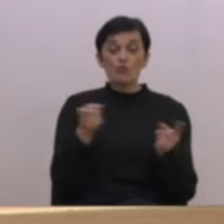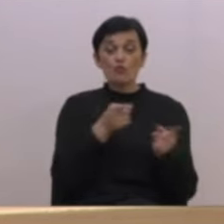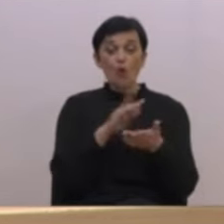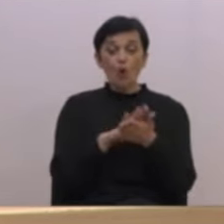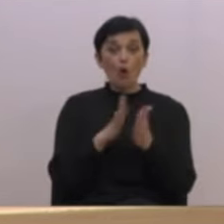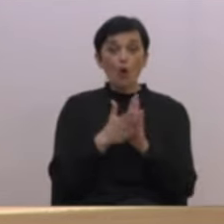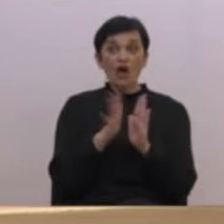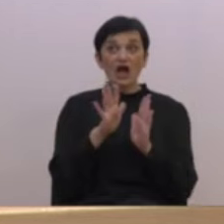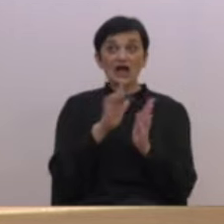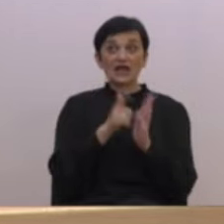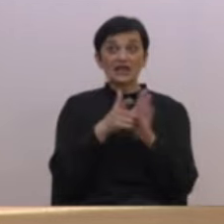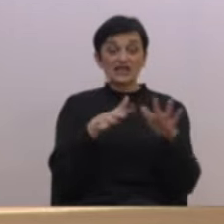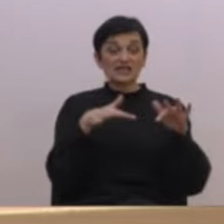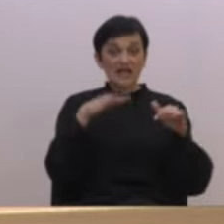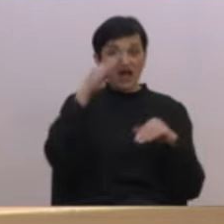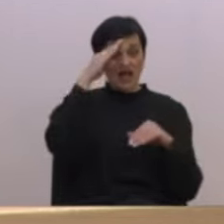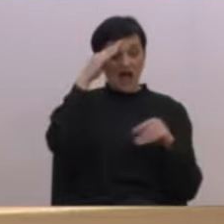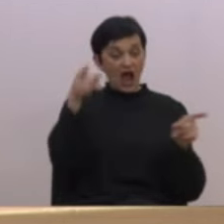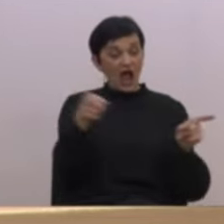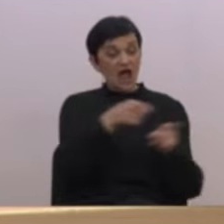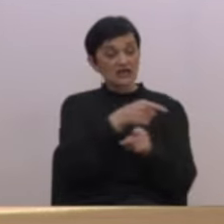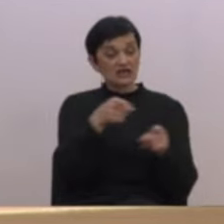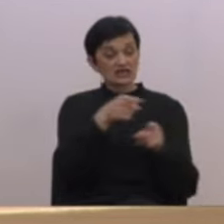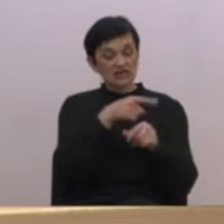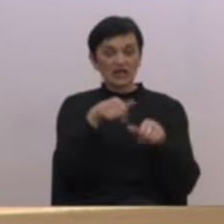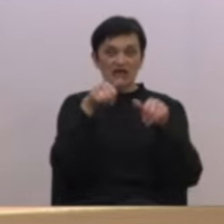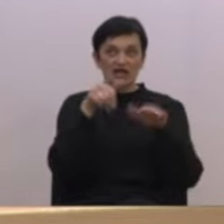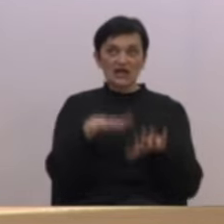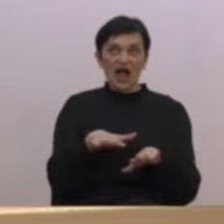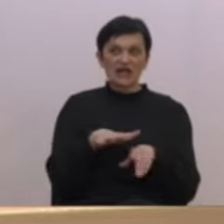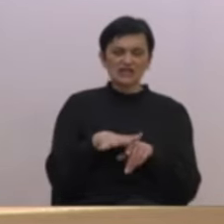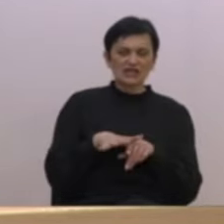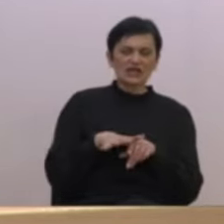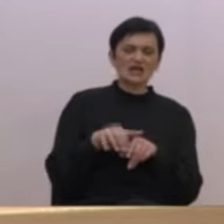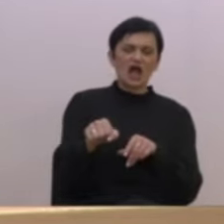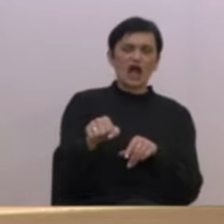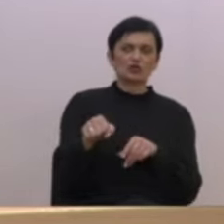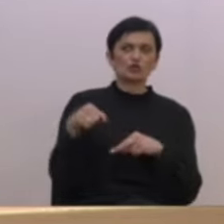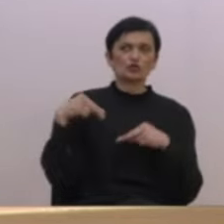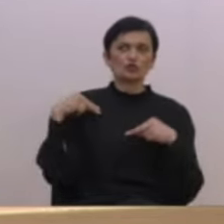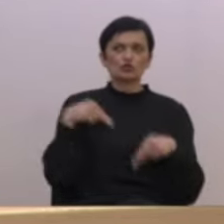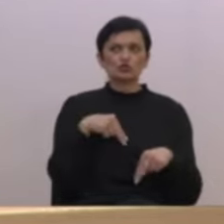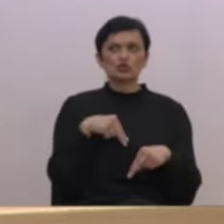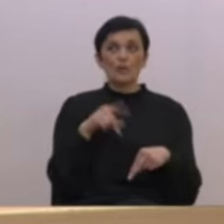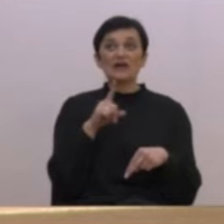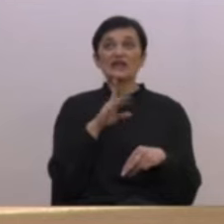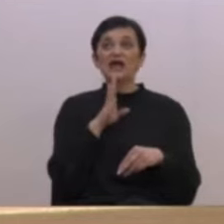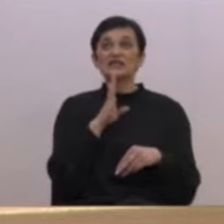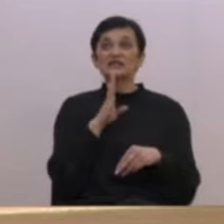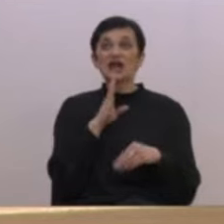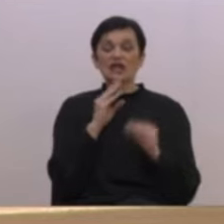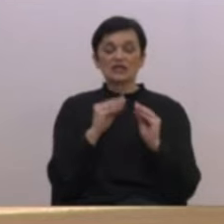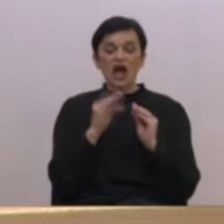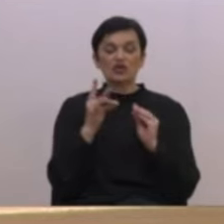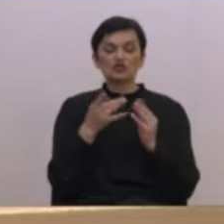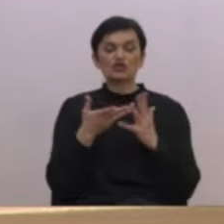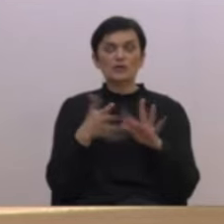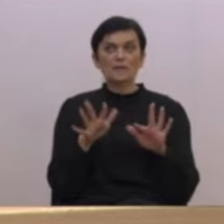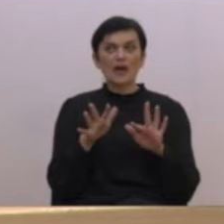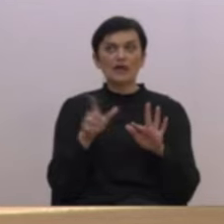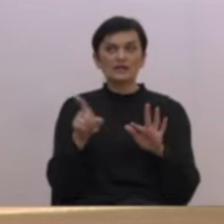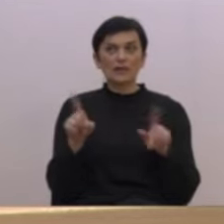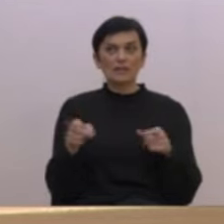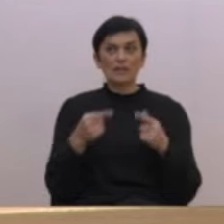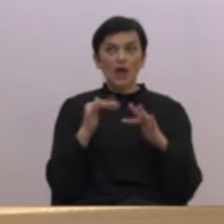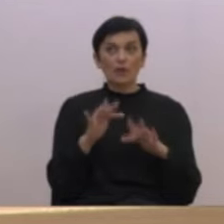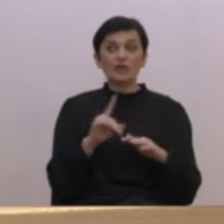დარბაზში ელაპარაკდნენ კაცები ერთმანეთს და გადაწყვიტეს გადაუარონ ყველა იმ შრომას, რასაც ქალები 10ჯერ მეტად ახორციელებენ